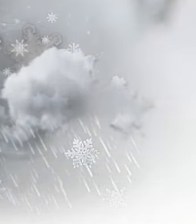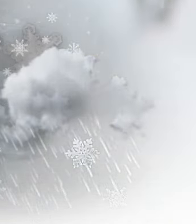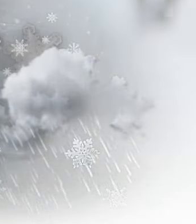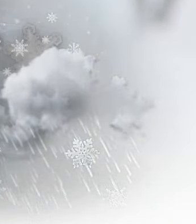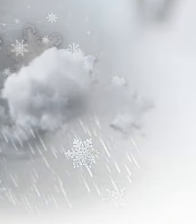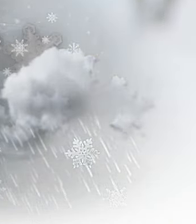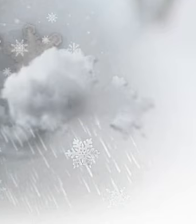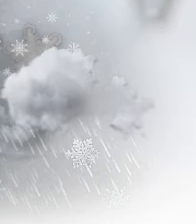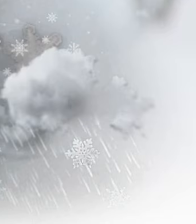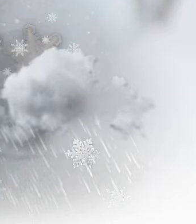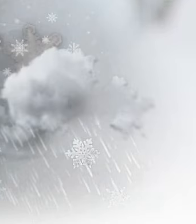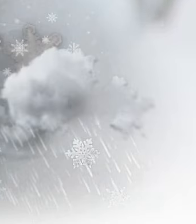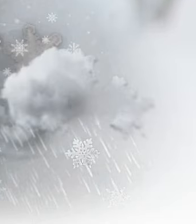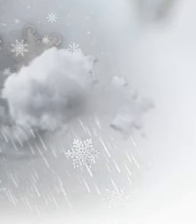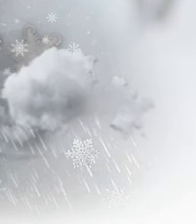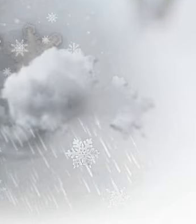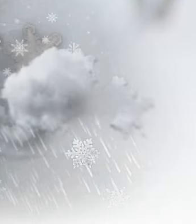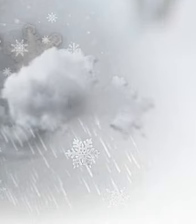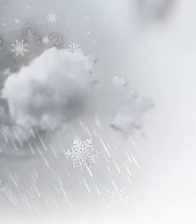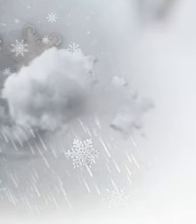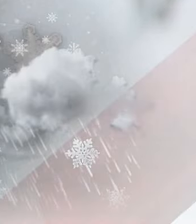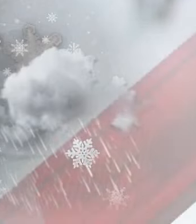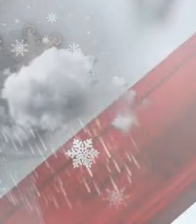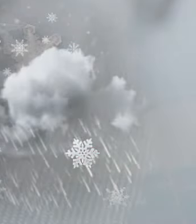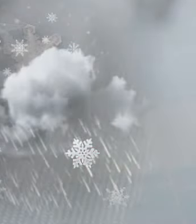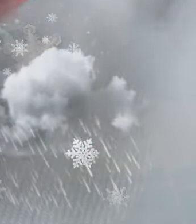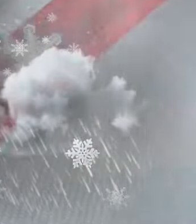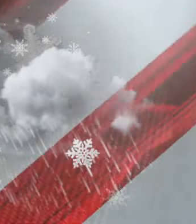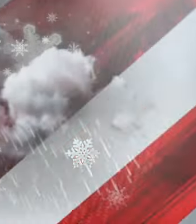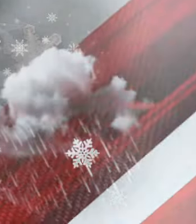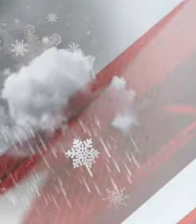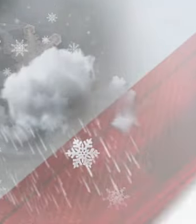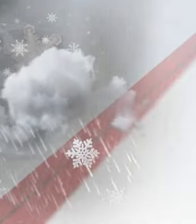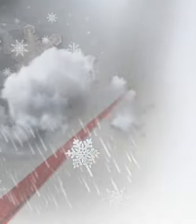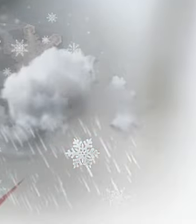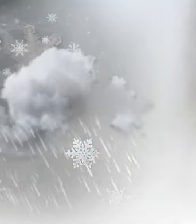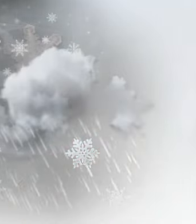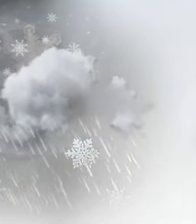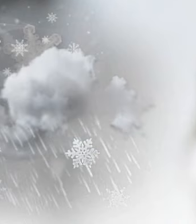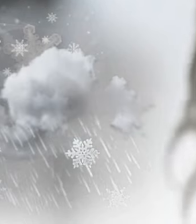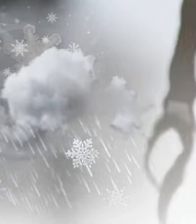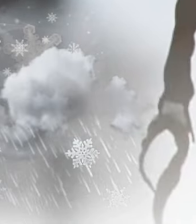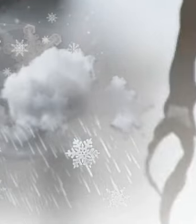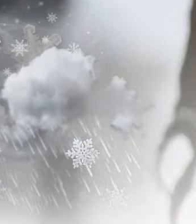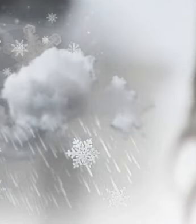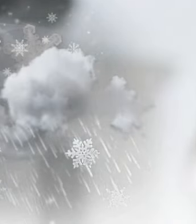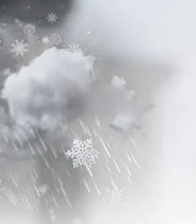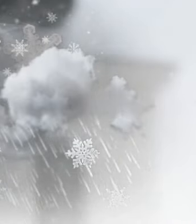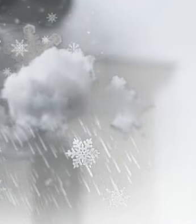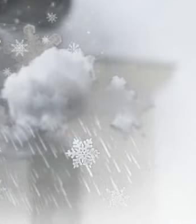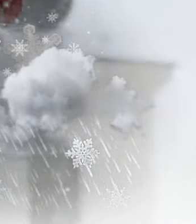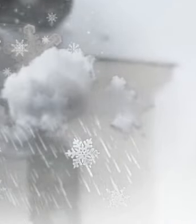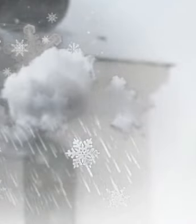а вечером да плюс 3 градусаў. Ветера пауднёва ускодні 2-4 метры за секунду.